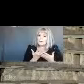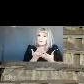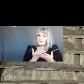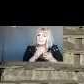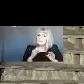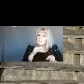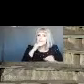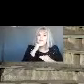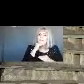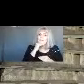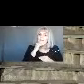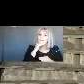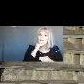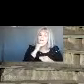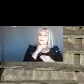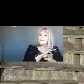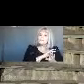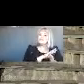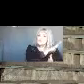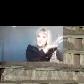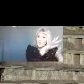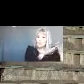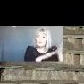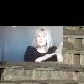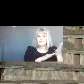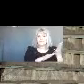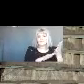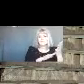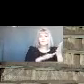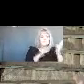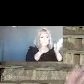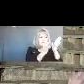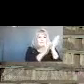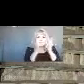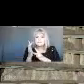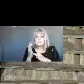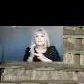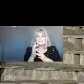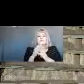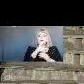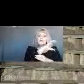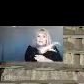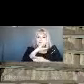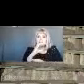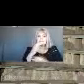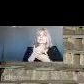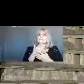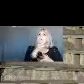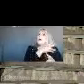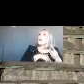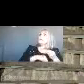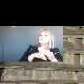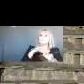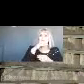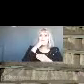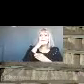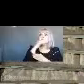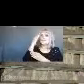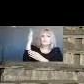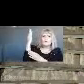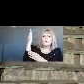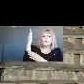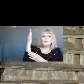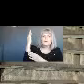beteken die woorde vir ons iets. Ek het groot geword dat Christus en Here beteken dat Jesus God is. Maar dan maak die sinnetjie nie sin